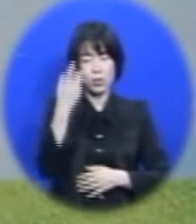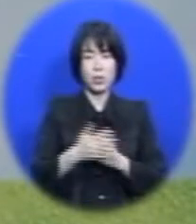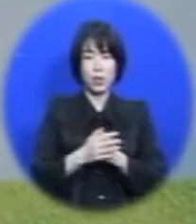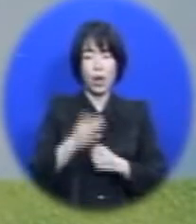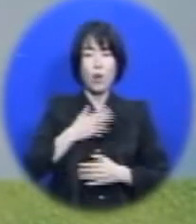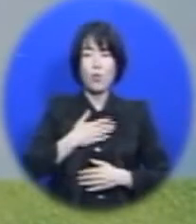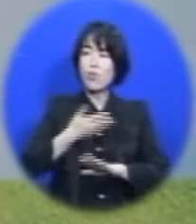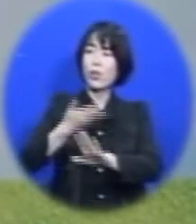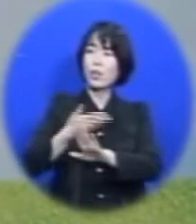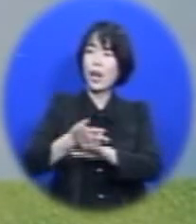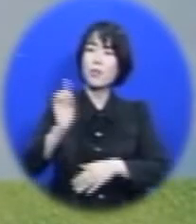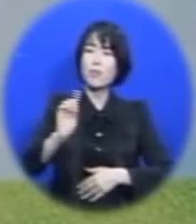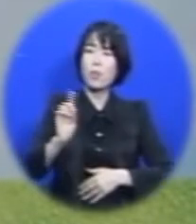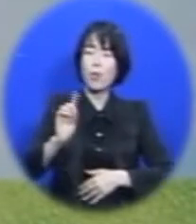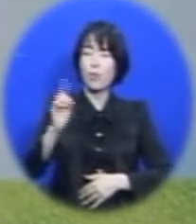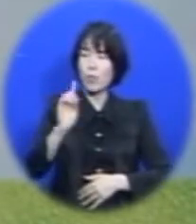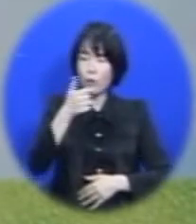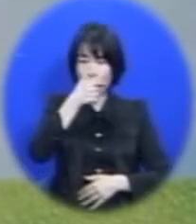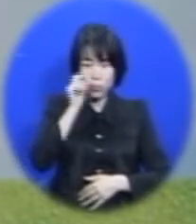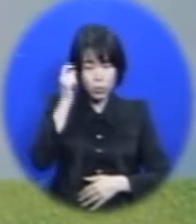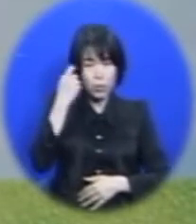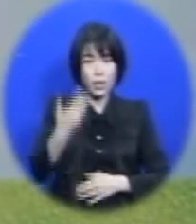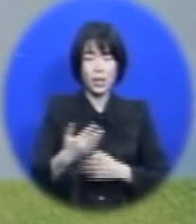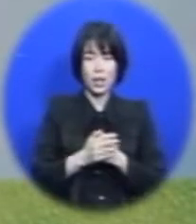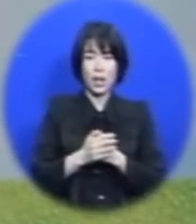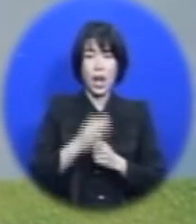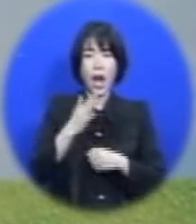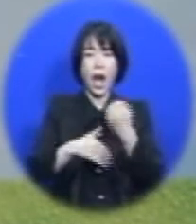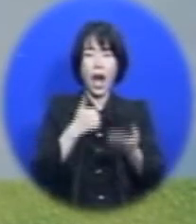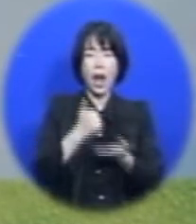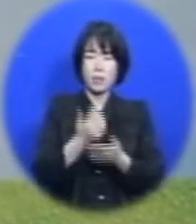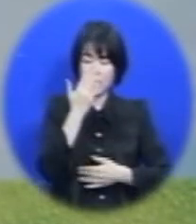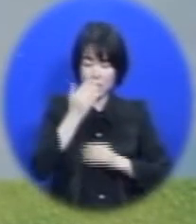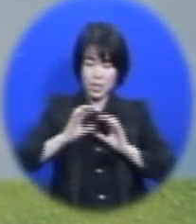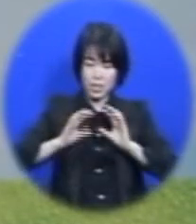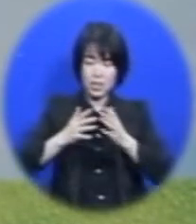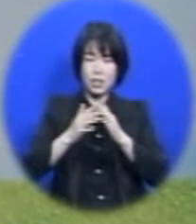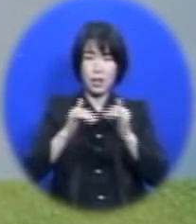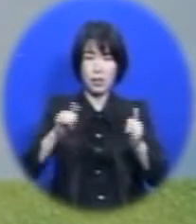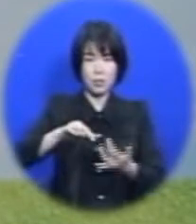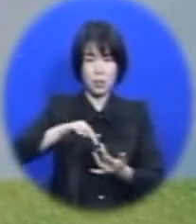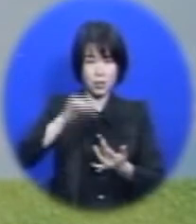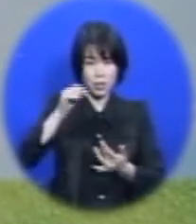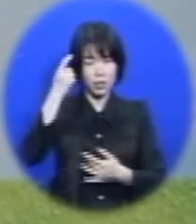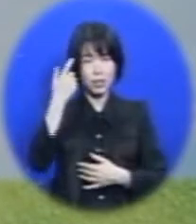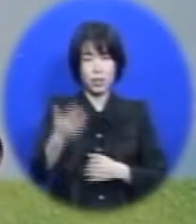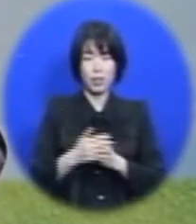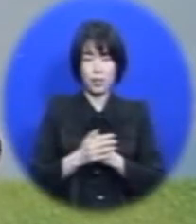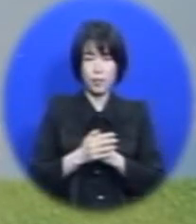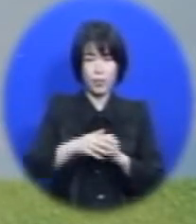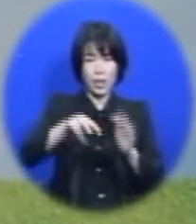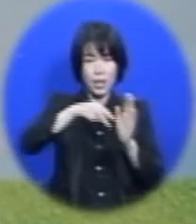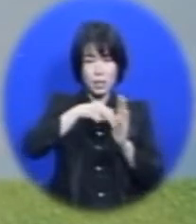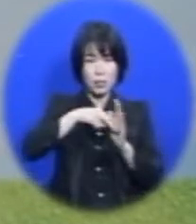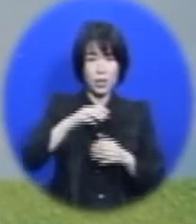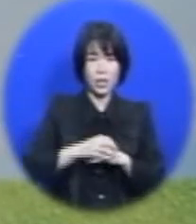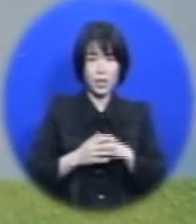다르길래, 뭐가 부족하길래 하나님이 이스라엘 백성을 택하셨을까요? 신명기 7장